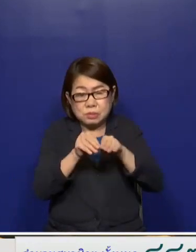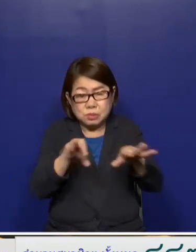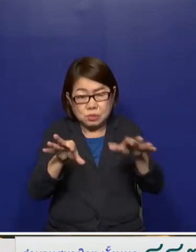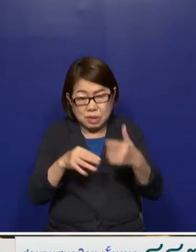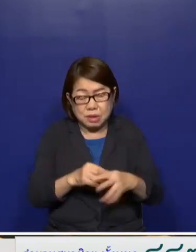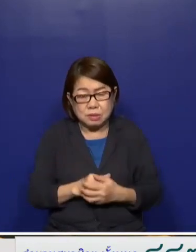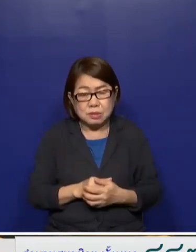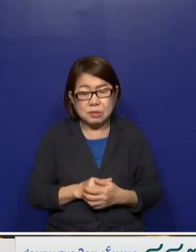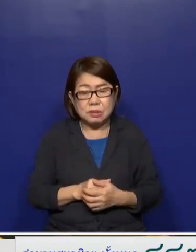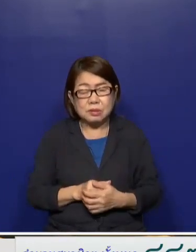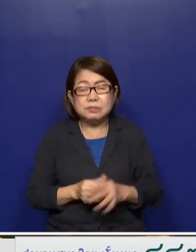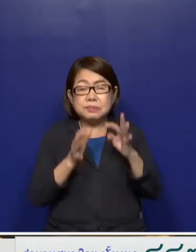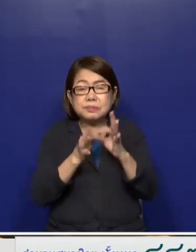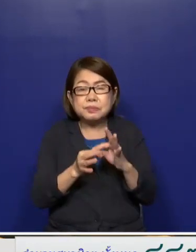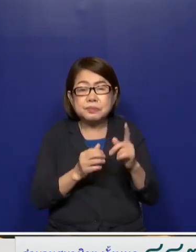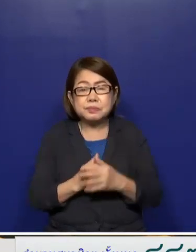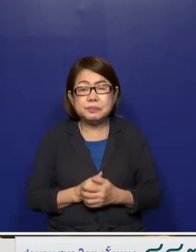ว่าไอ้พวก